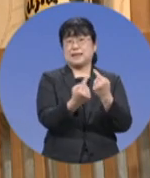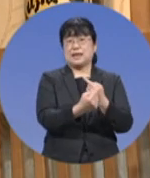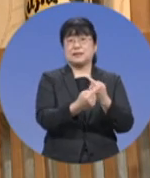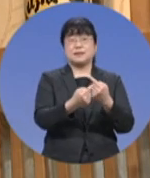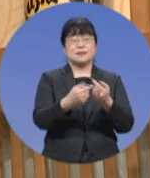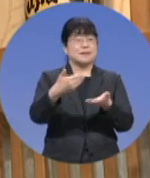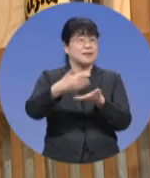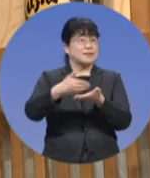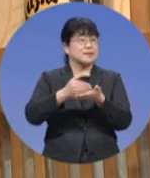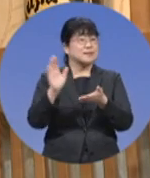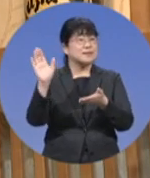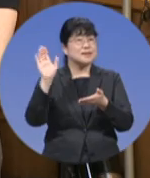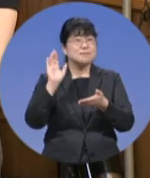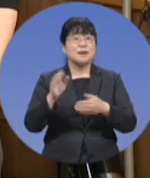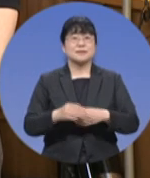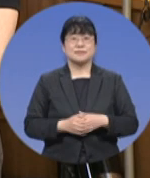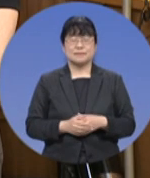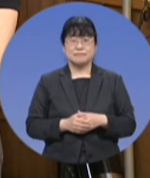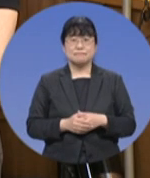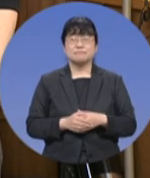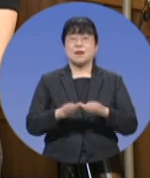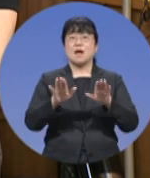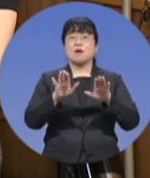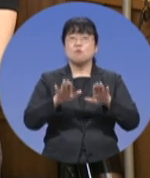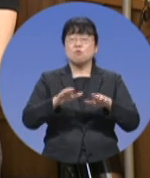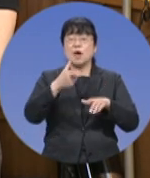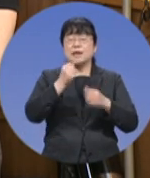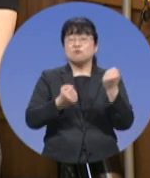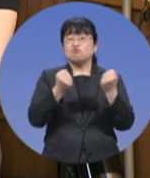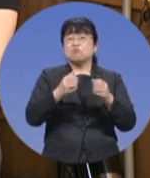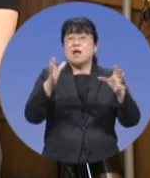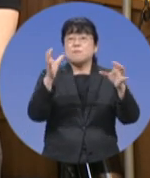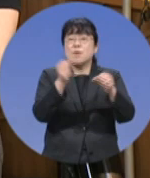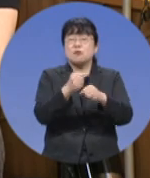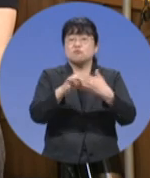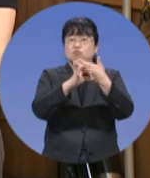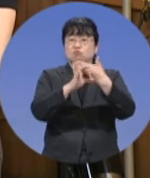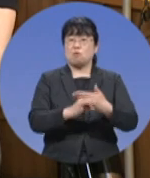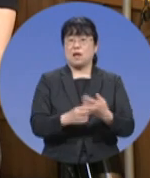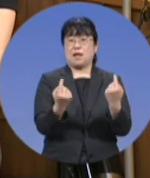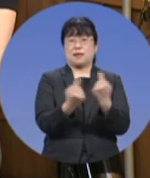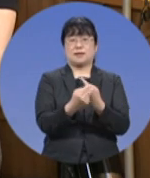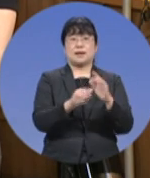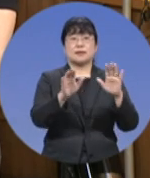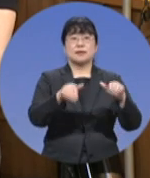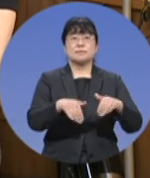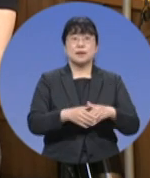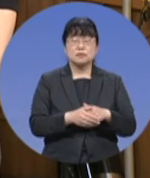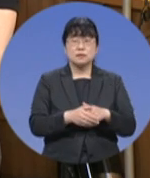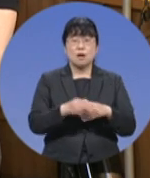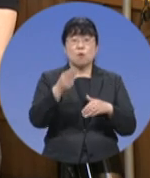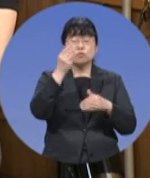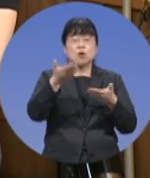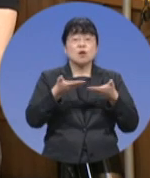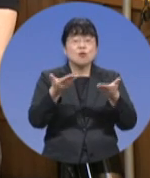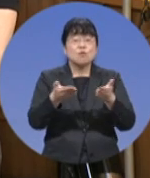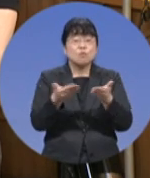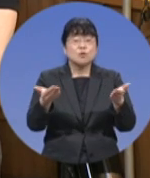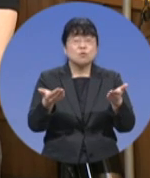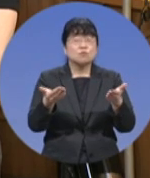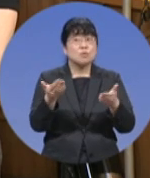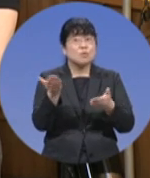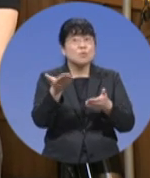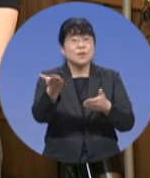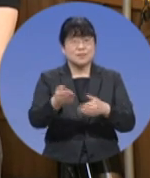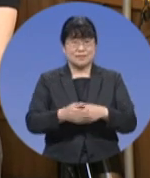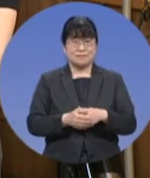お話を伺いました。今回飲酒運転根絶の条例が改正されましたが、お酒を提供しているお店としてはどう